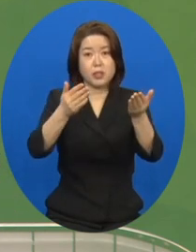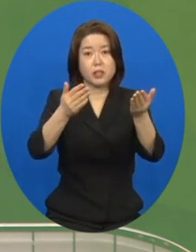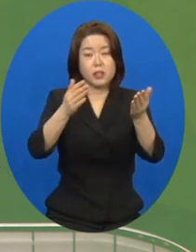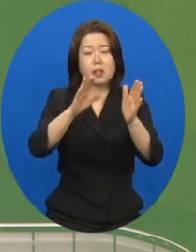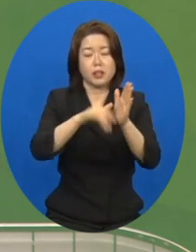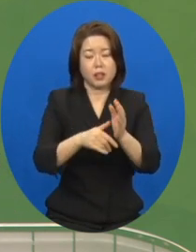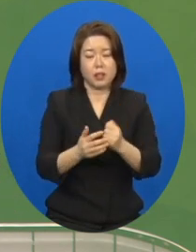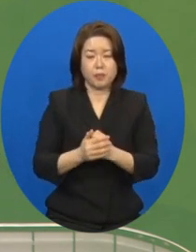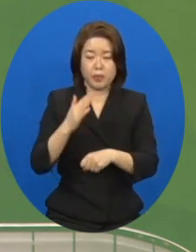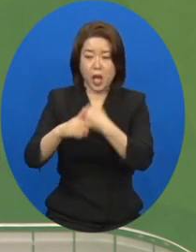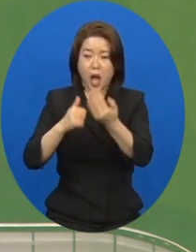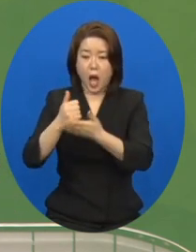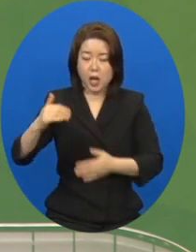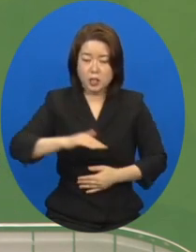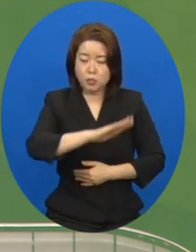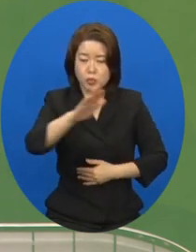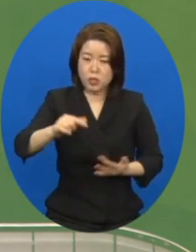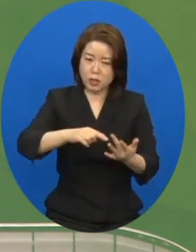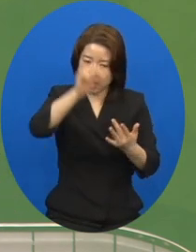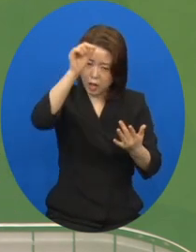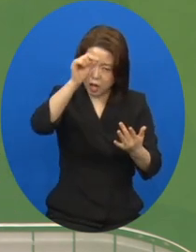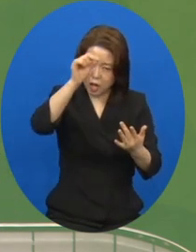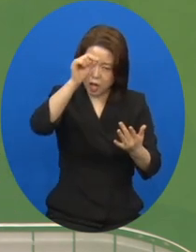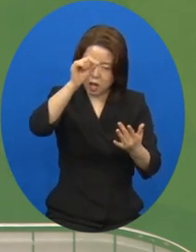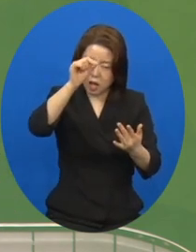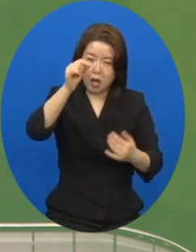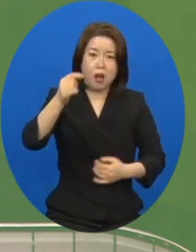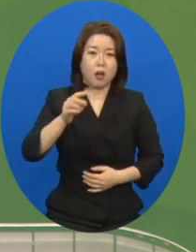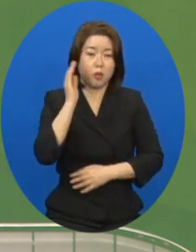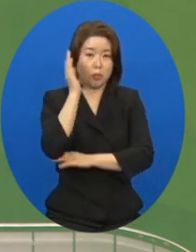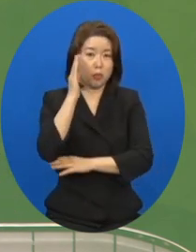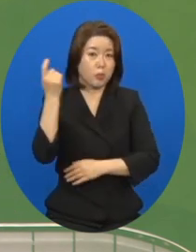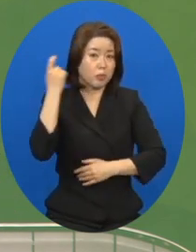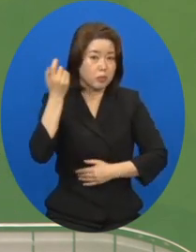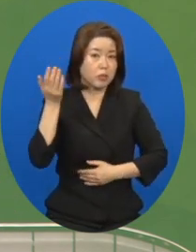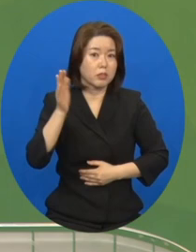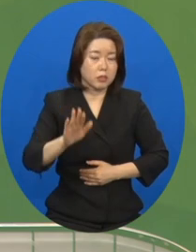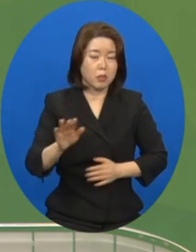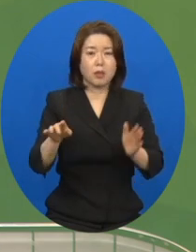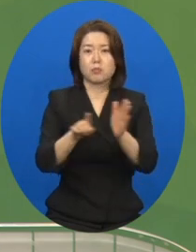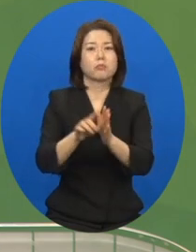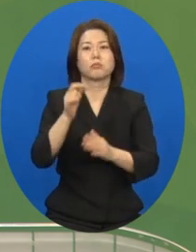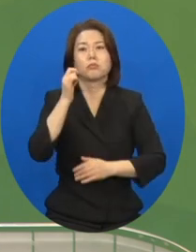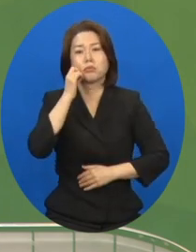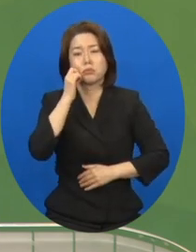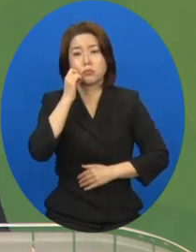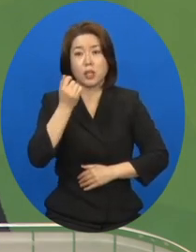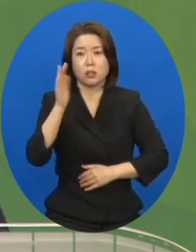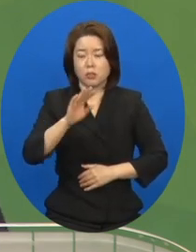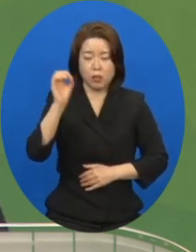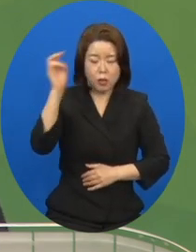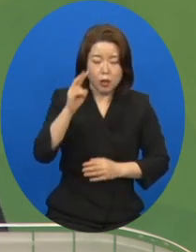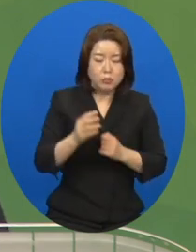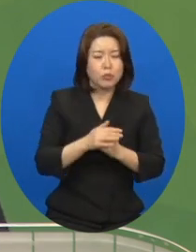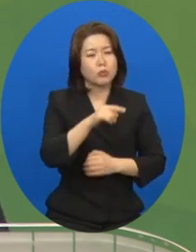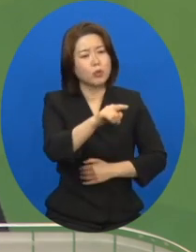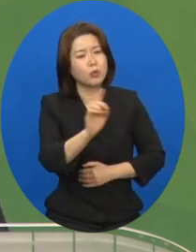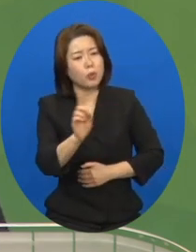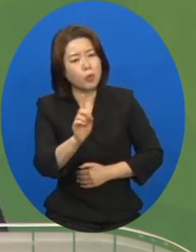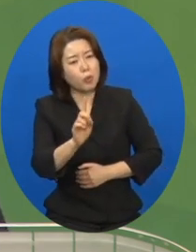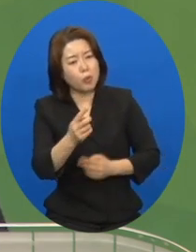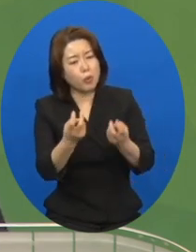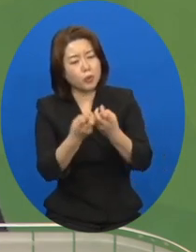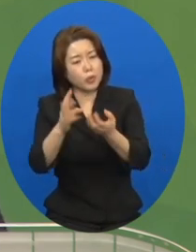하나님께서 우리를 택하셨다는 설교를 들었지만 믿어지지 않았다. 그런데 갑자기 너는 어떻게 크리스천이